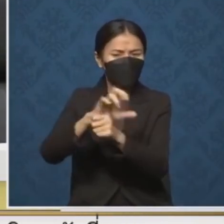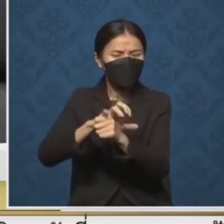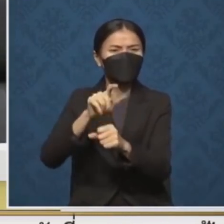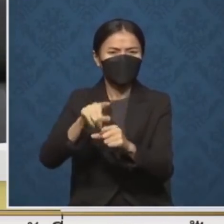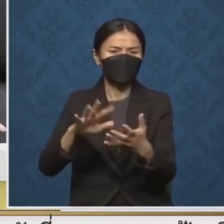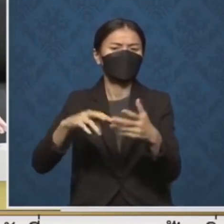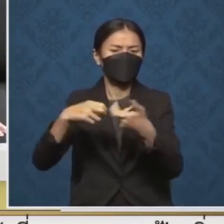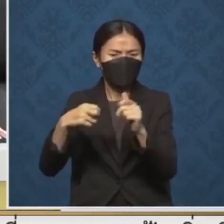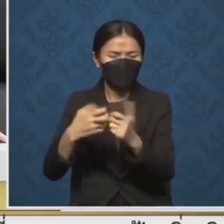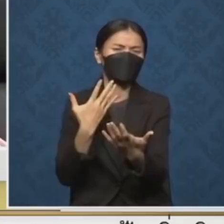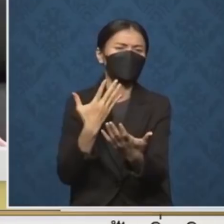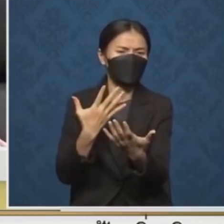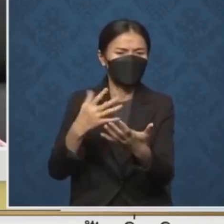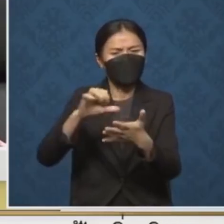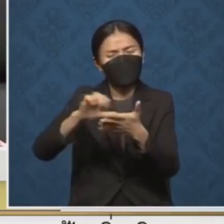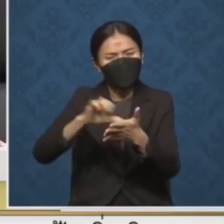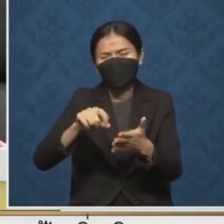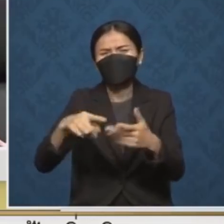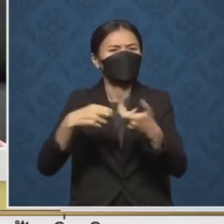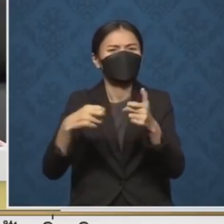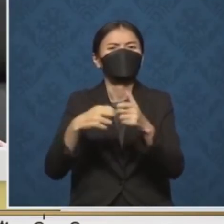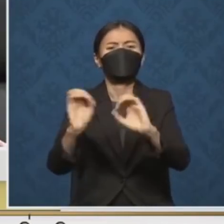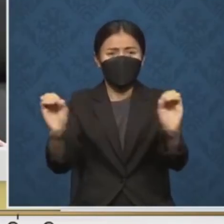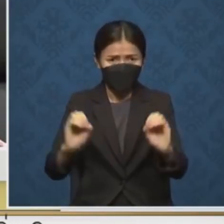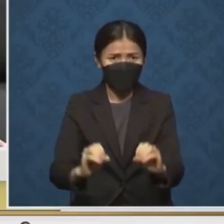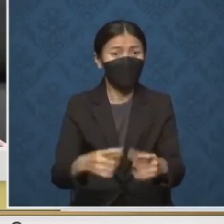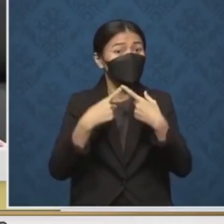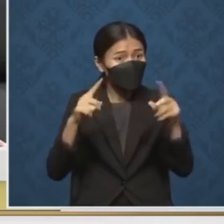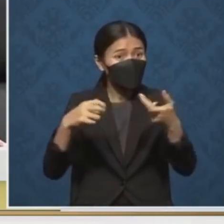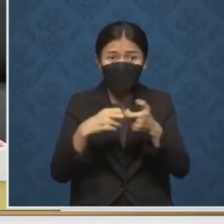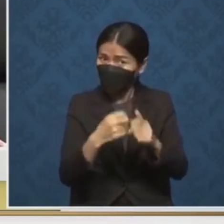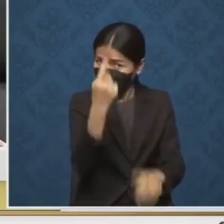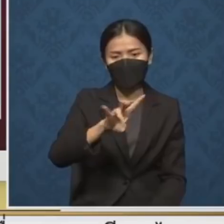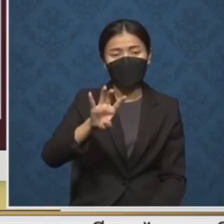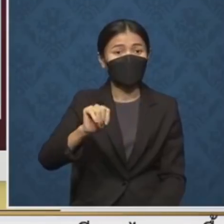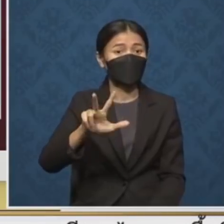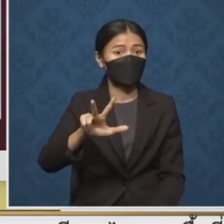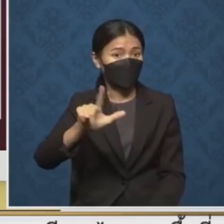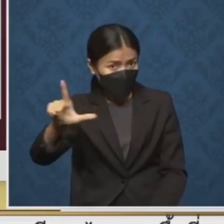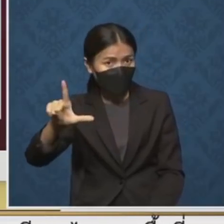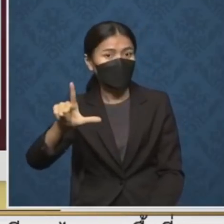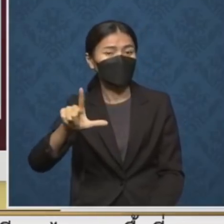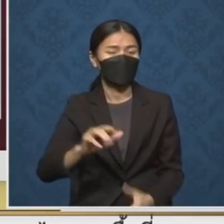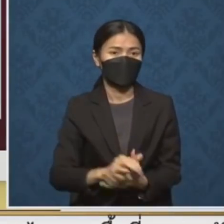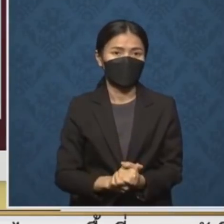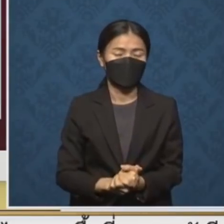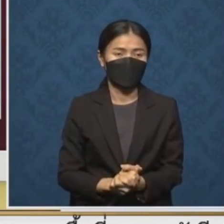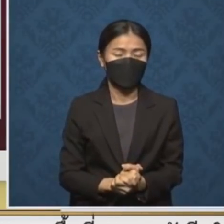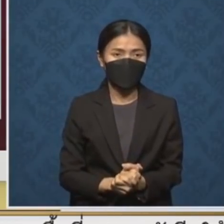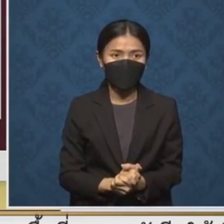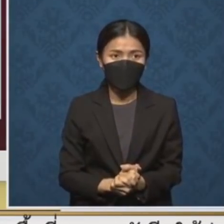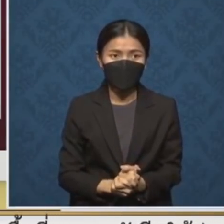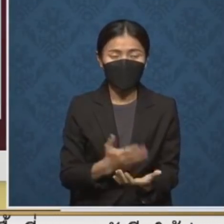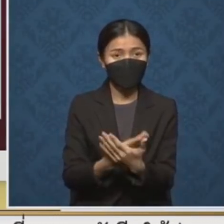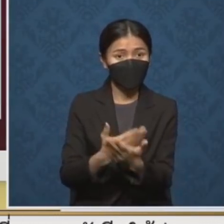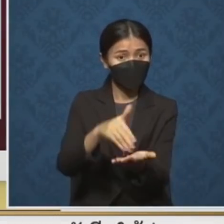าคือการใช้จ่ายงบประมาณให้เกิดประสิทธิภาพน่าจะเป็นประเด็นมากกว่าทีนี้มาดูกันนะคะว่างบกลาง